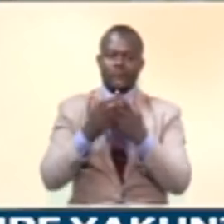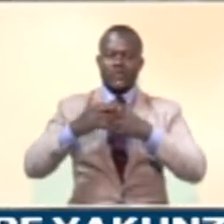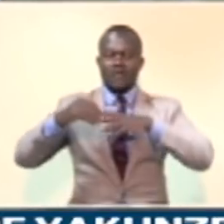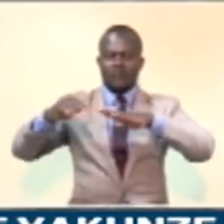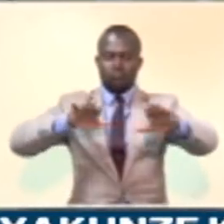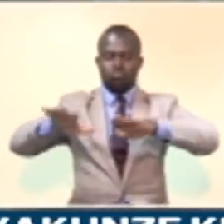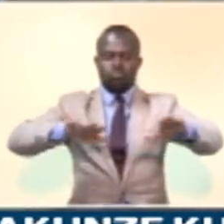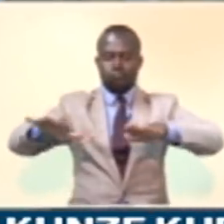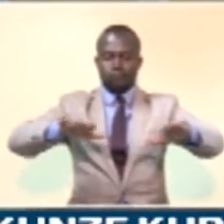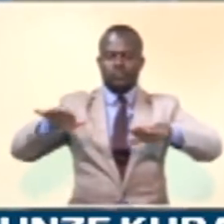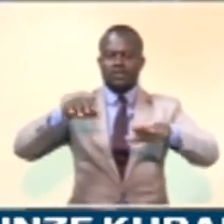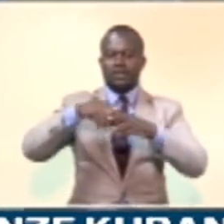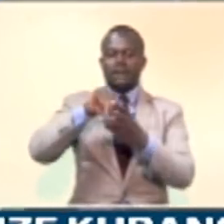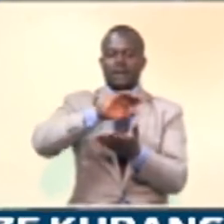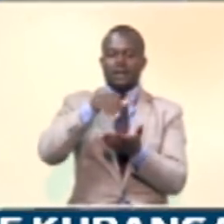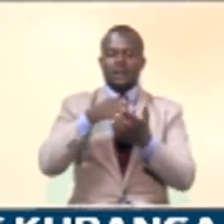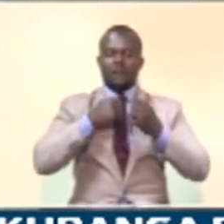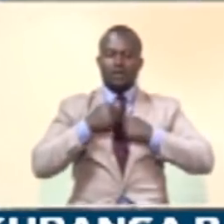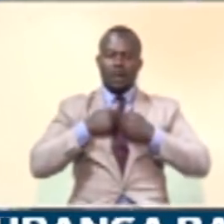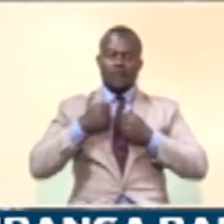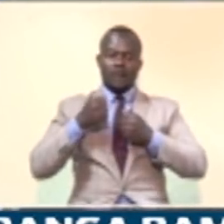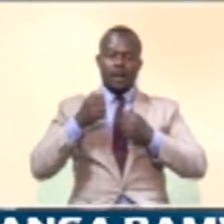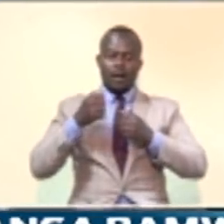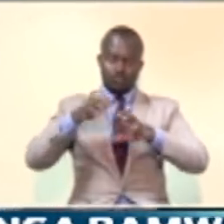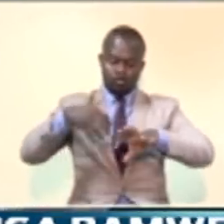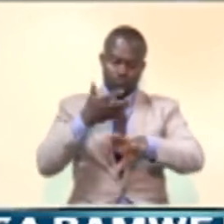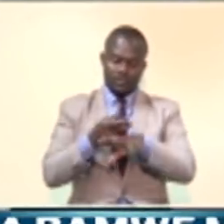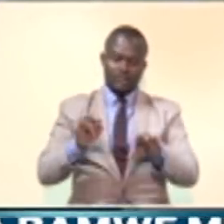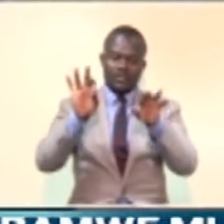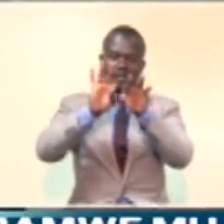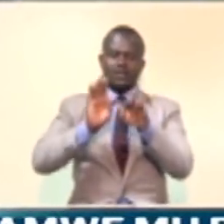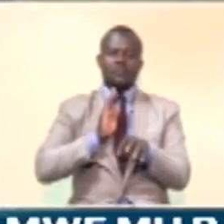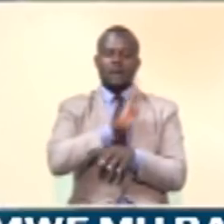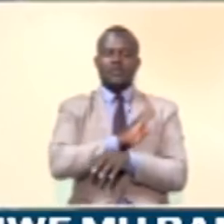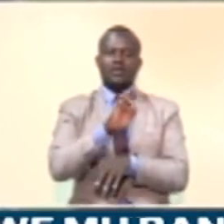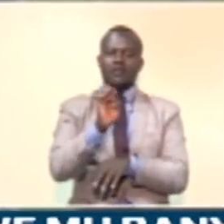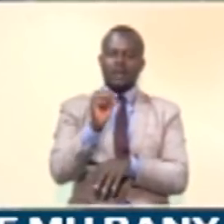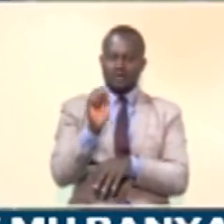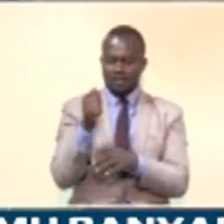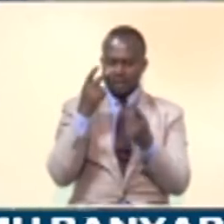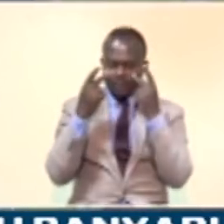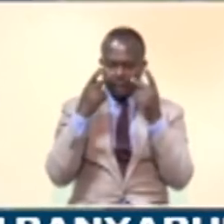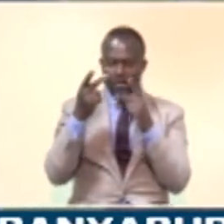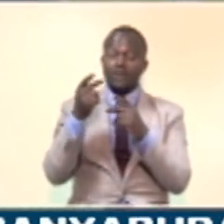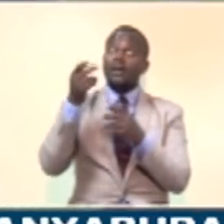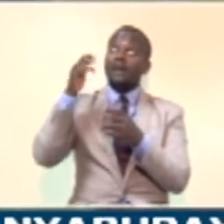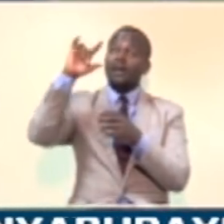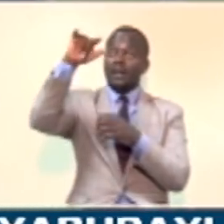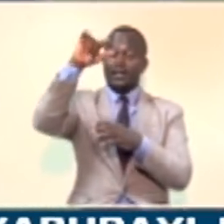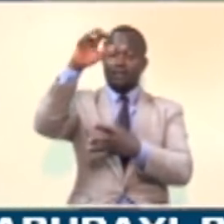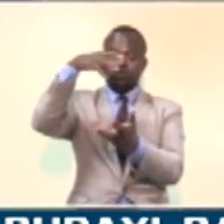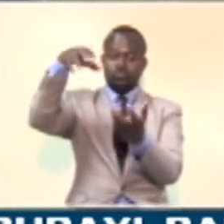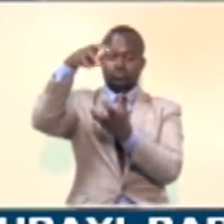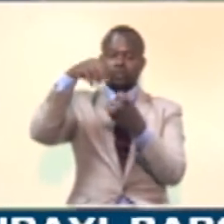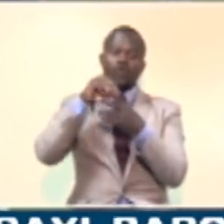by'imitingito bo muri kiriya kigo cya Rwanda Mining Board hari ikigo cyarema kiri kureba air pollution kikareba